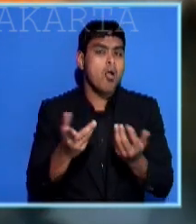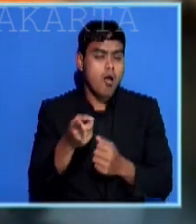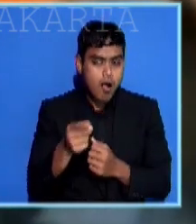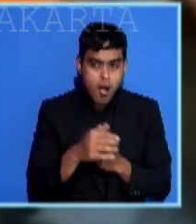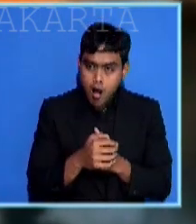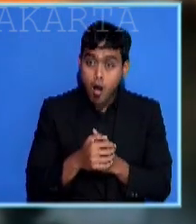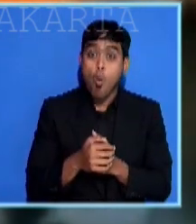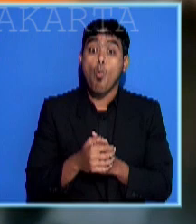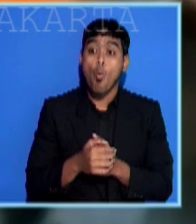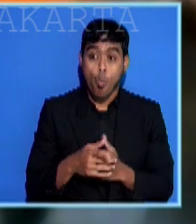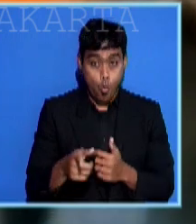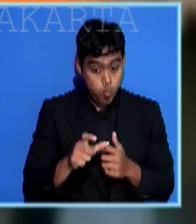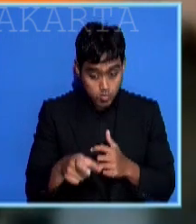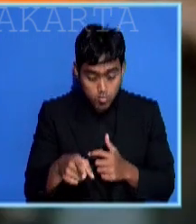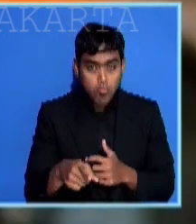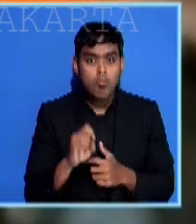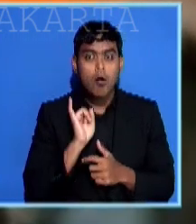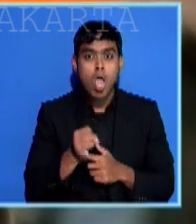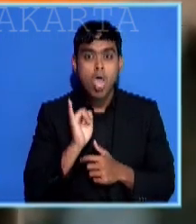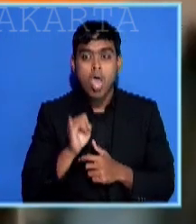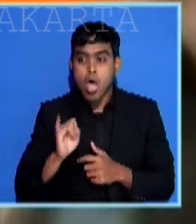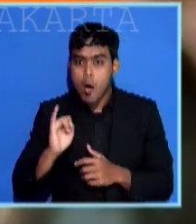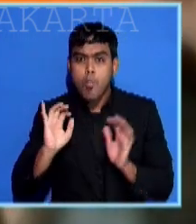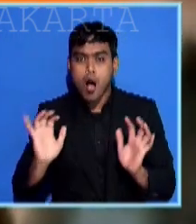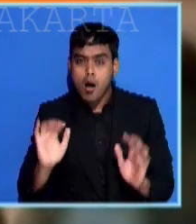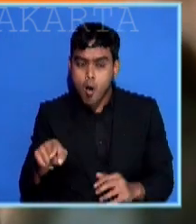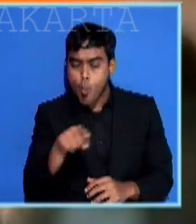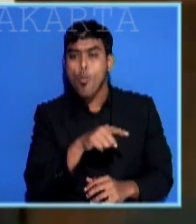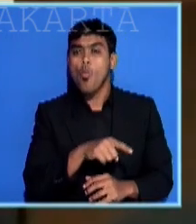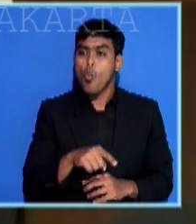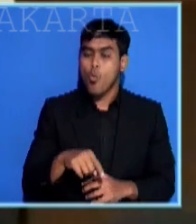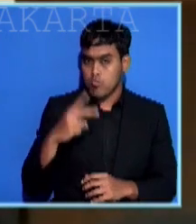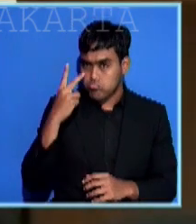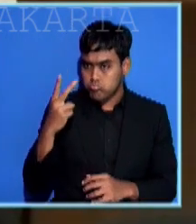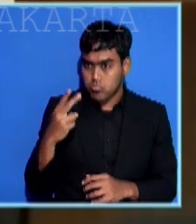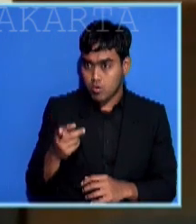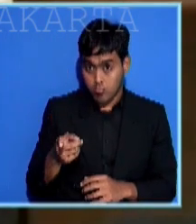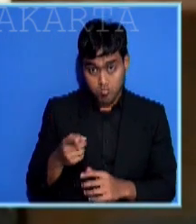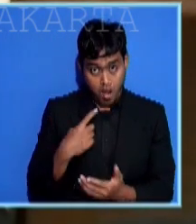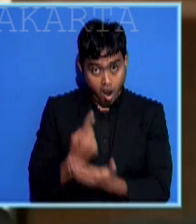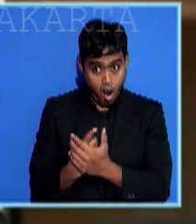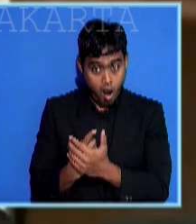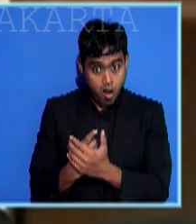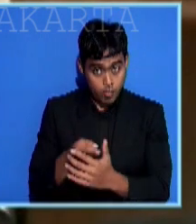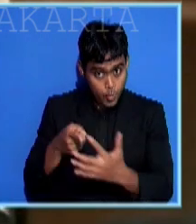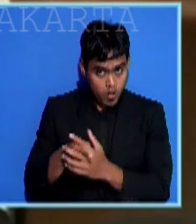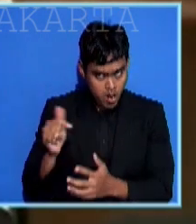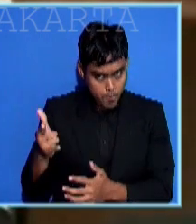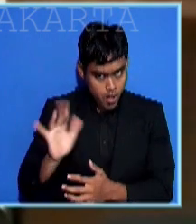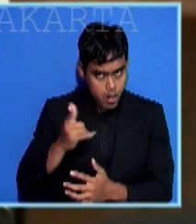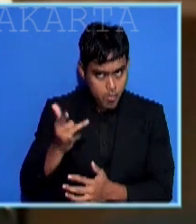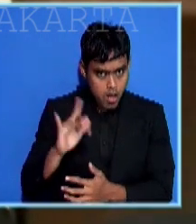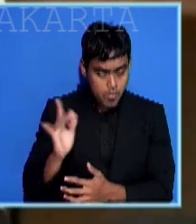kesalahan proses prosedural dalam pencoblosan seperti pemilih yang tidak berhak memilih namun tetap mencoblos usah rekomendasi ini diserahkan